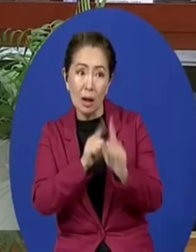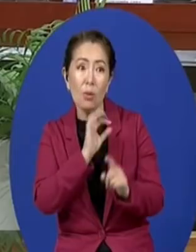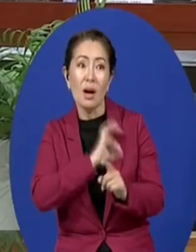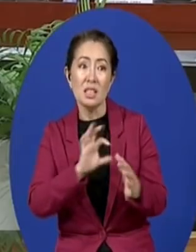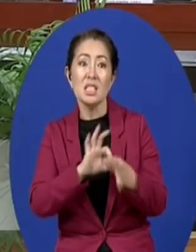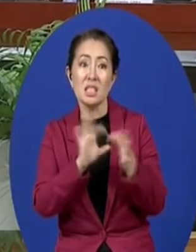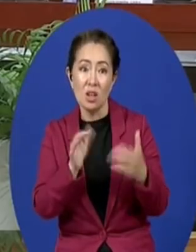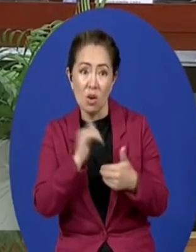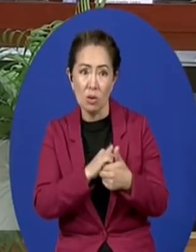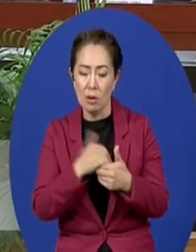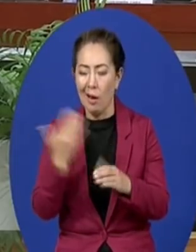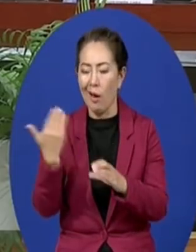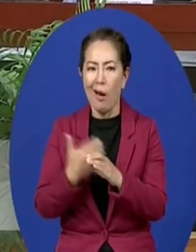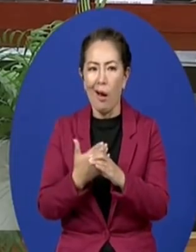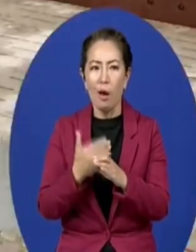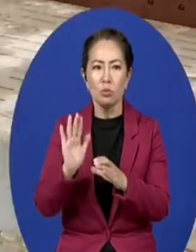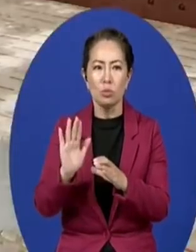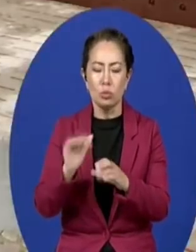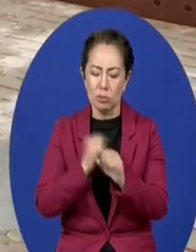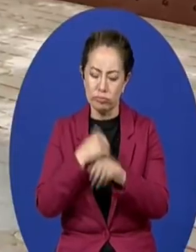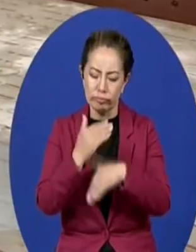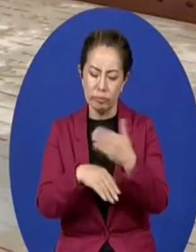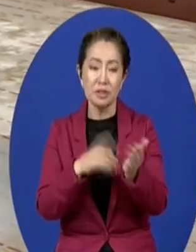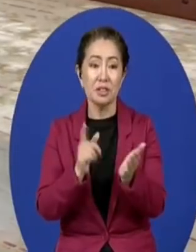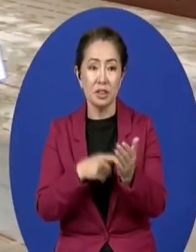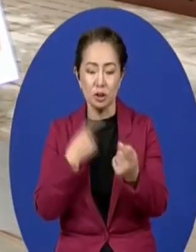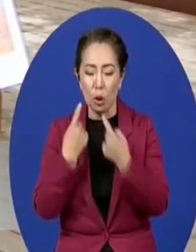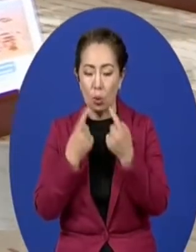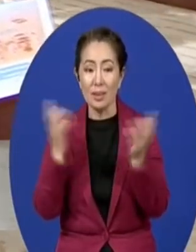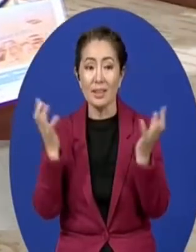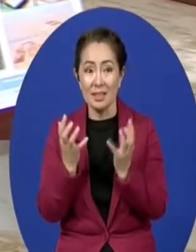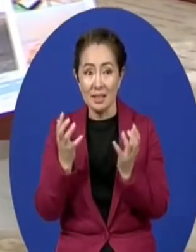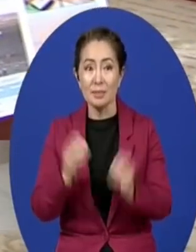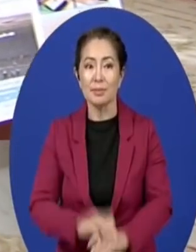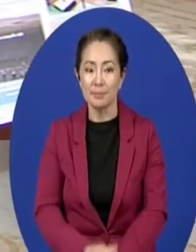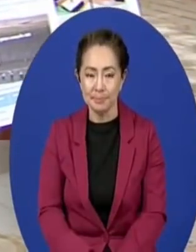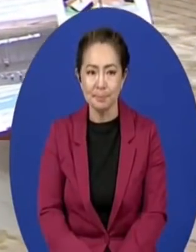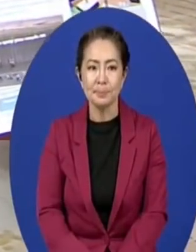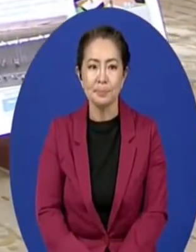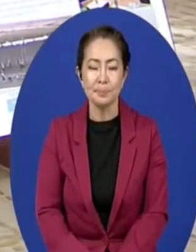Үүний тулд гацаа үсгэхгүй ажиллах шаардлага байгааг өнөөдрийн хурлаар хэлэлцсэн юм.